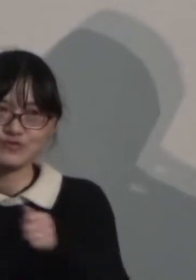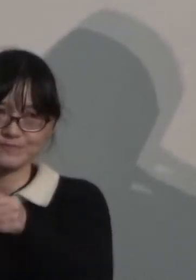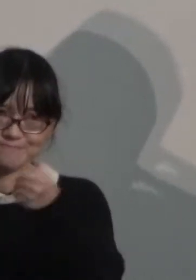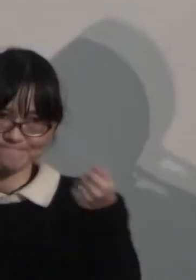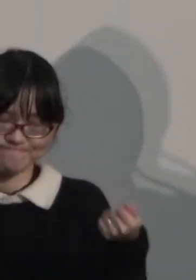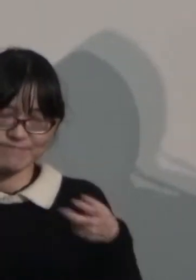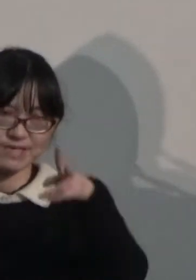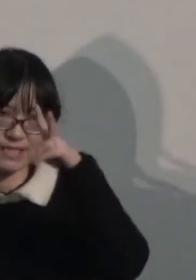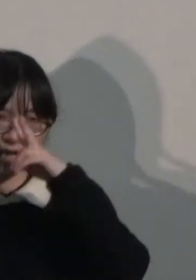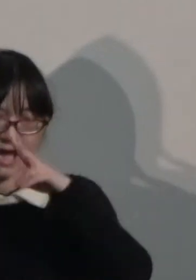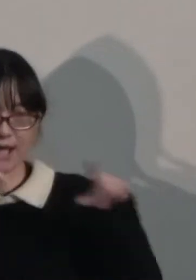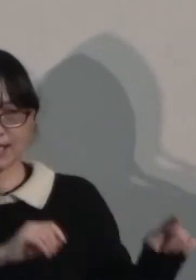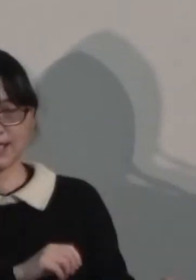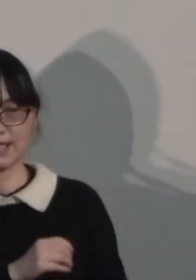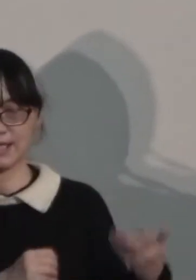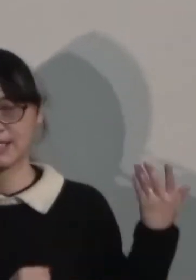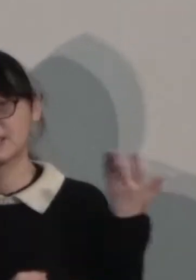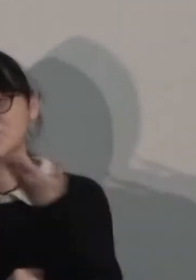ました。